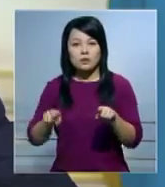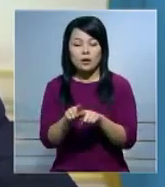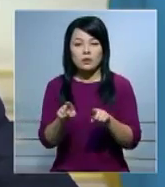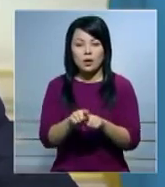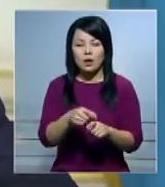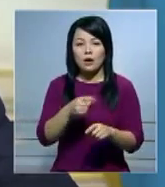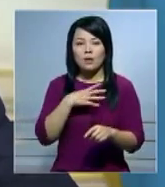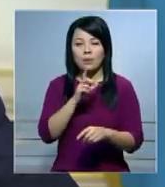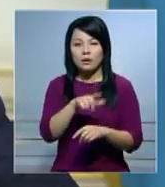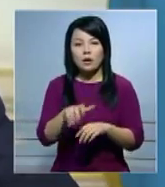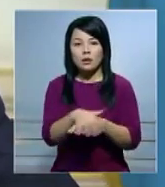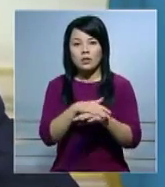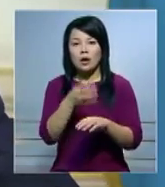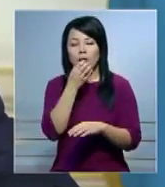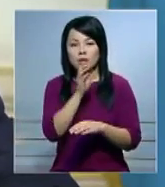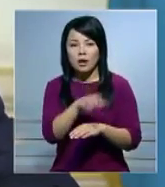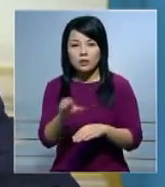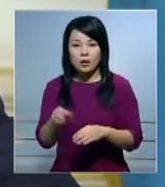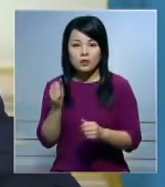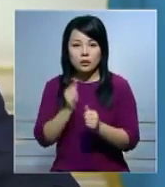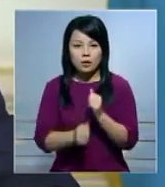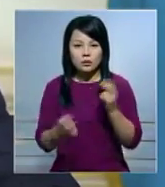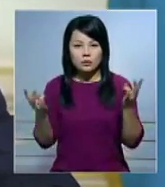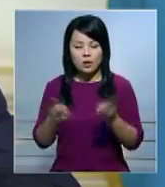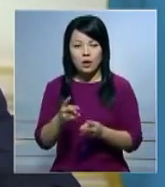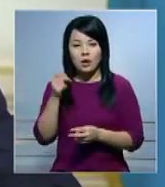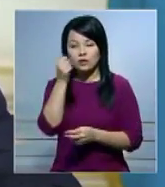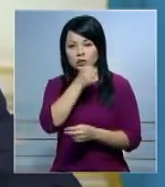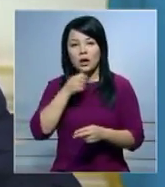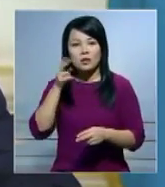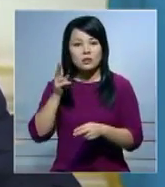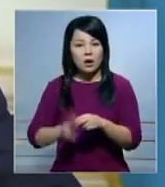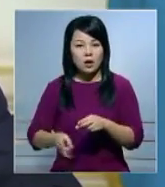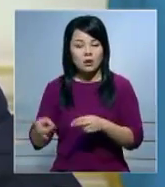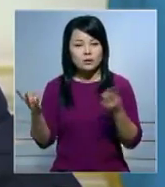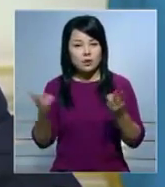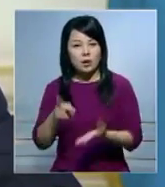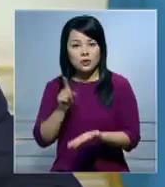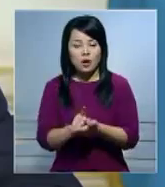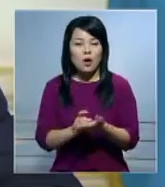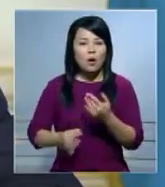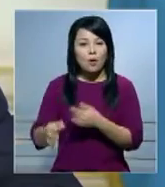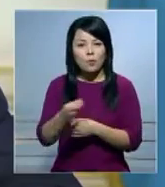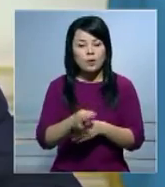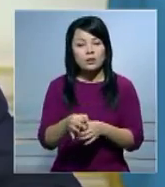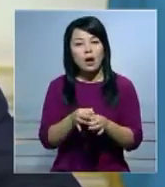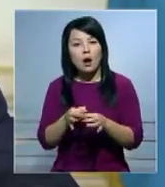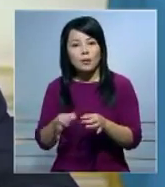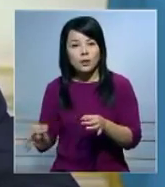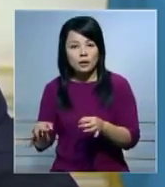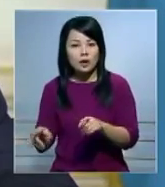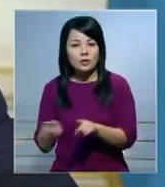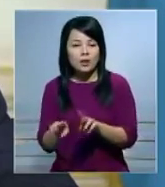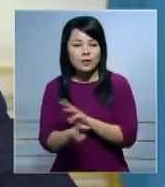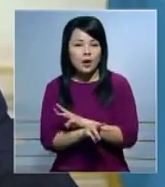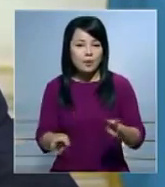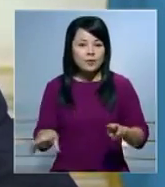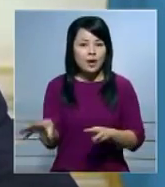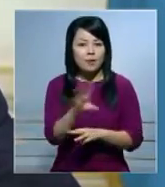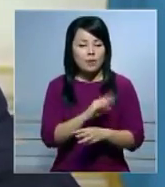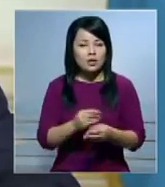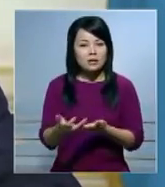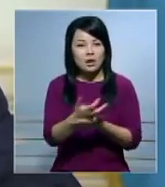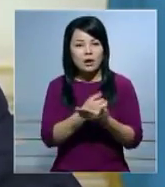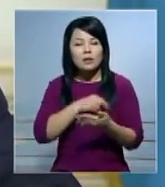Халыққа жылу беру мәселесін қарау керек. Жылды дұрыстап аяқтау керек, әр облыста, ауданда, әр министрлікте барлығын жинап